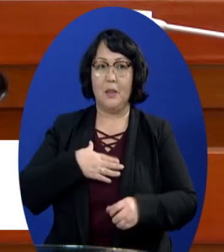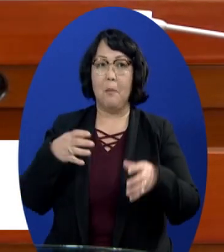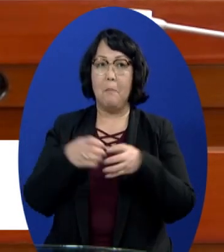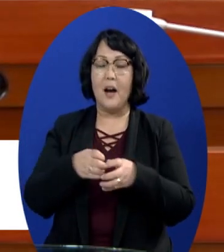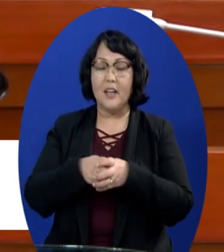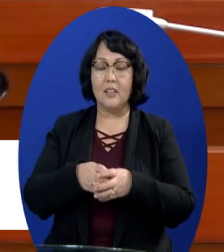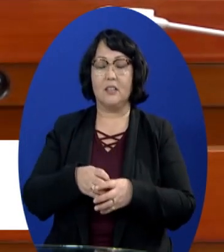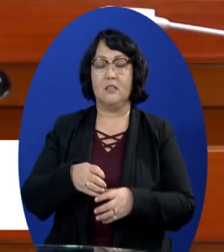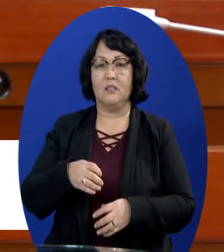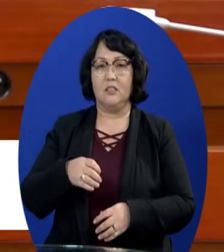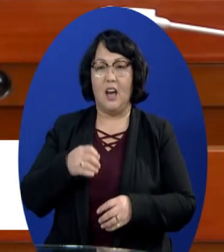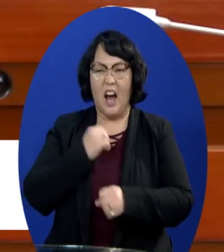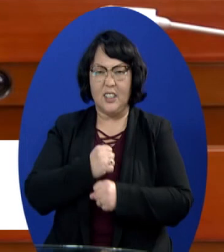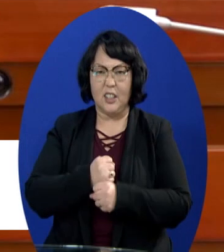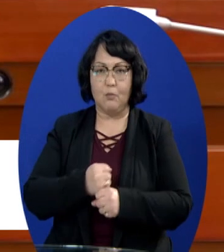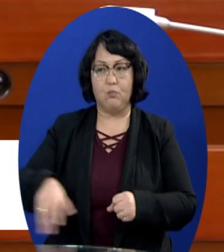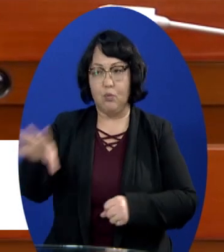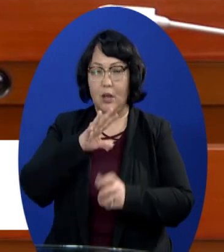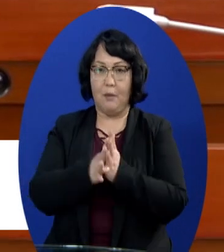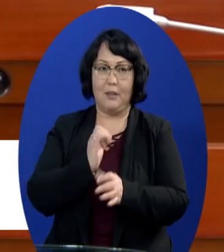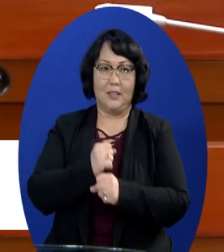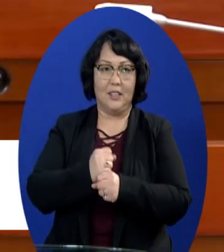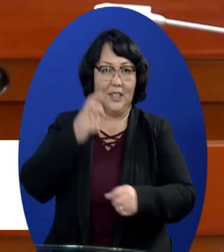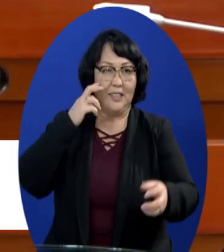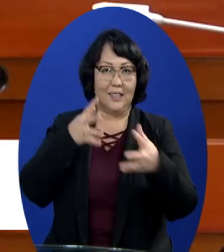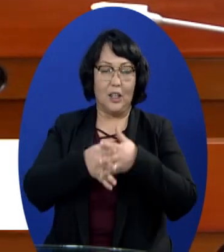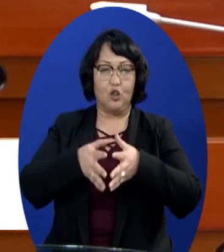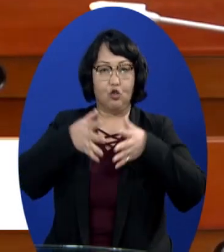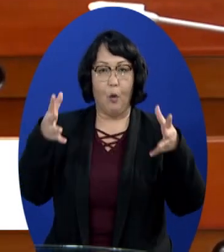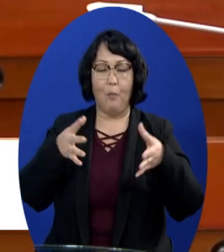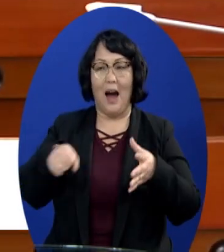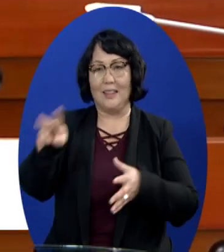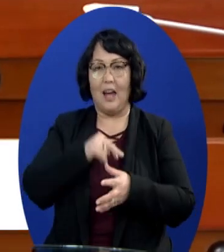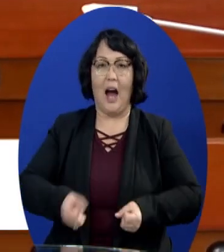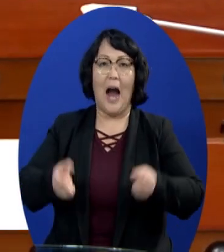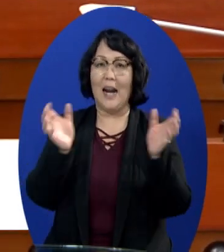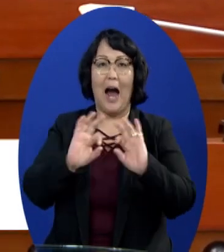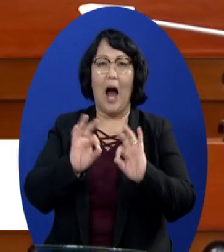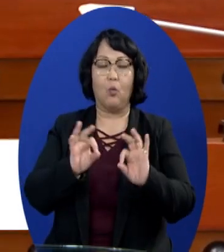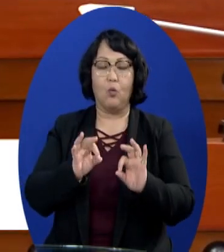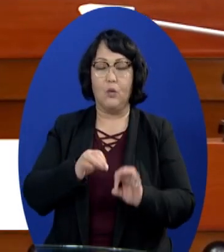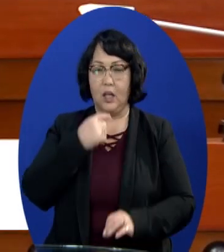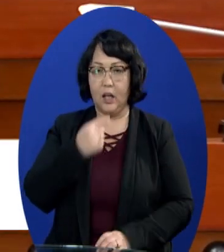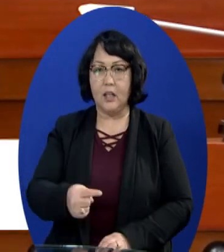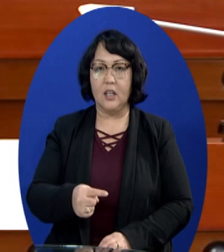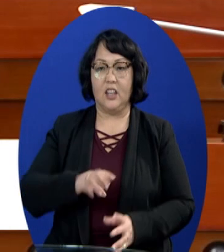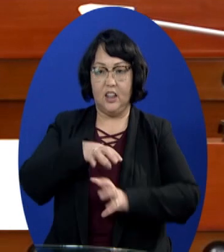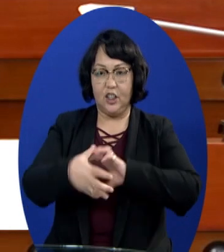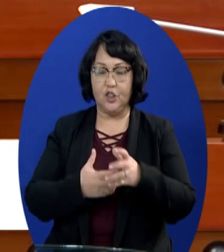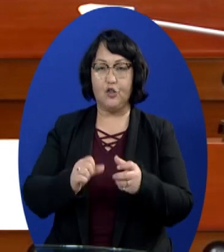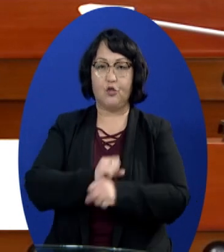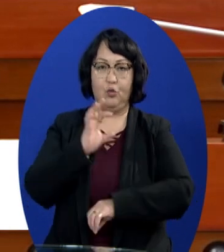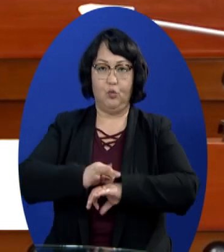тэмцэл, нөхдийн ажил зүтгэл стратегийн том алдаа гаргаагүй гэдгээ зохон тэмдэглэе. Бид дэлхийд